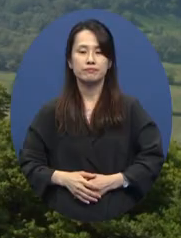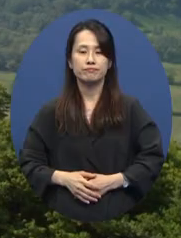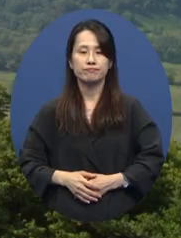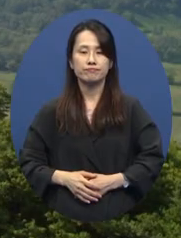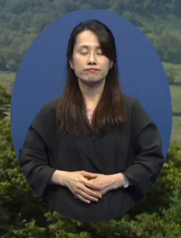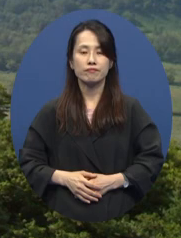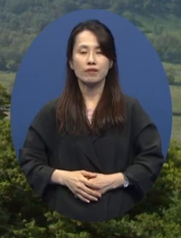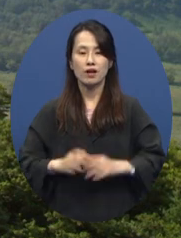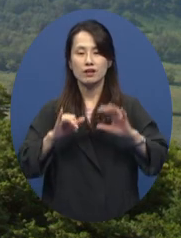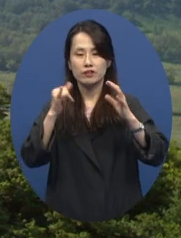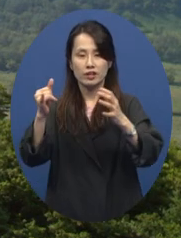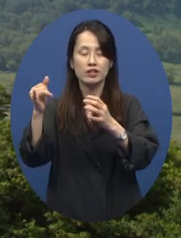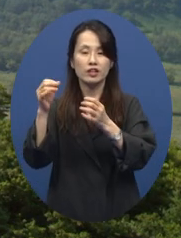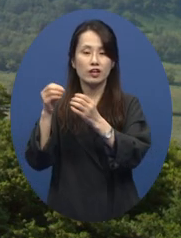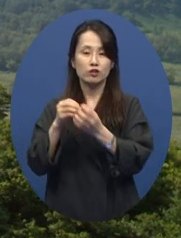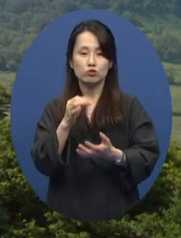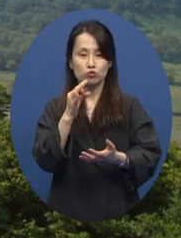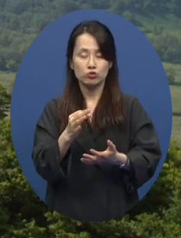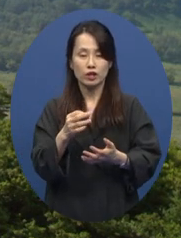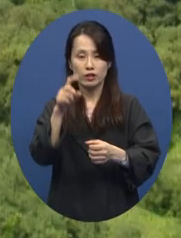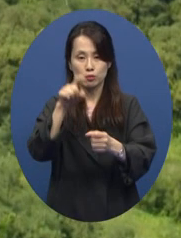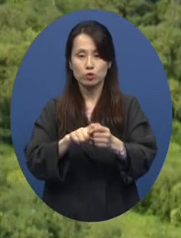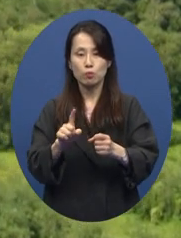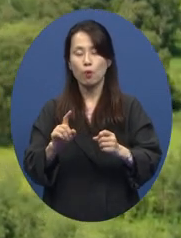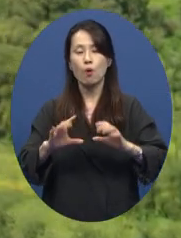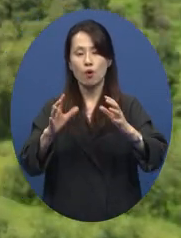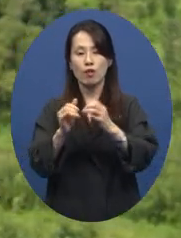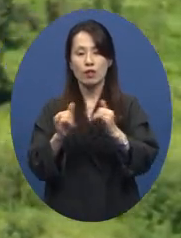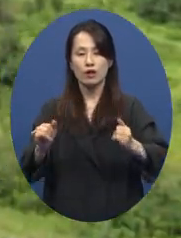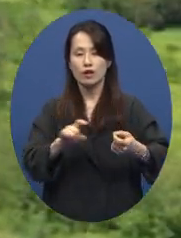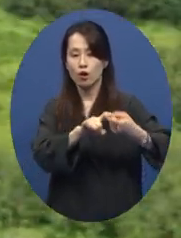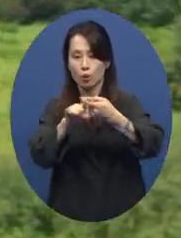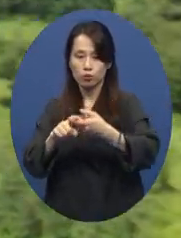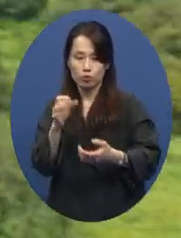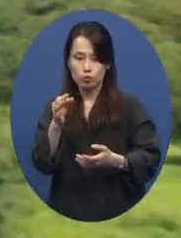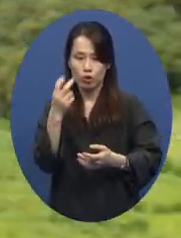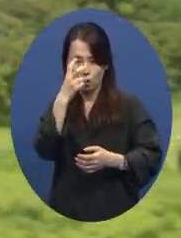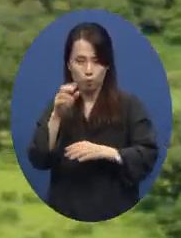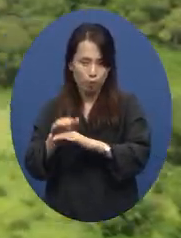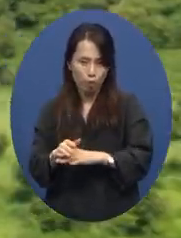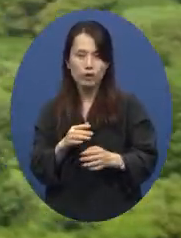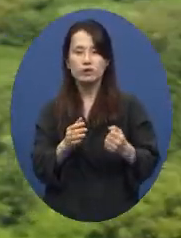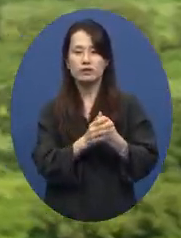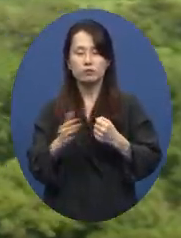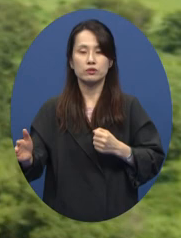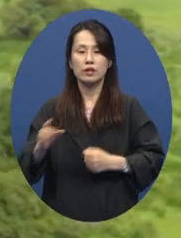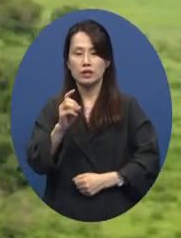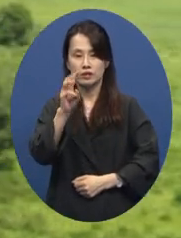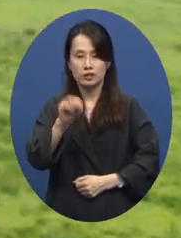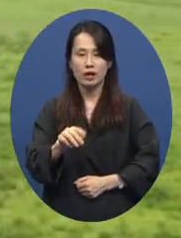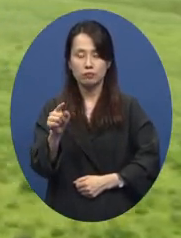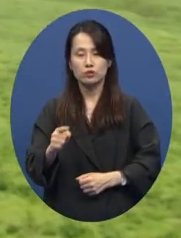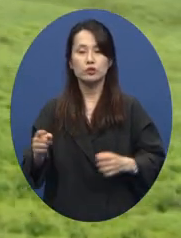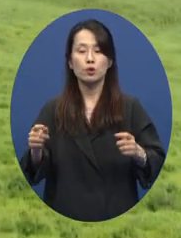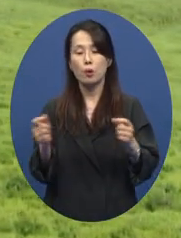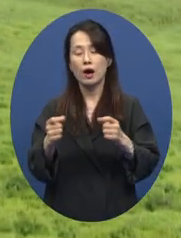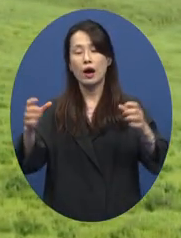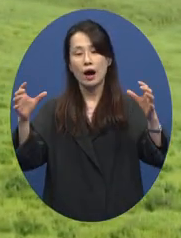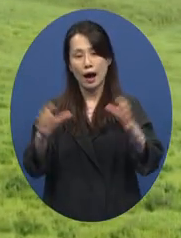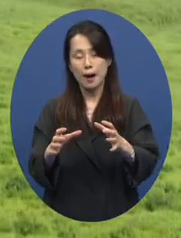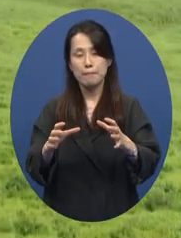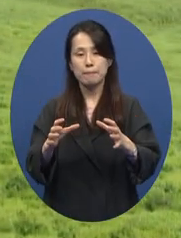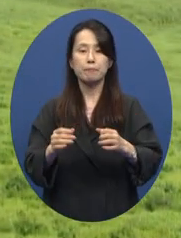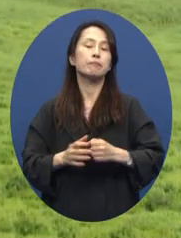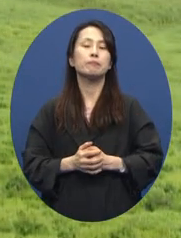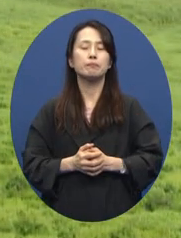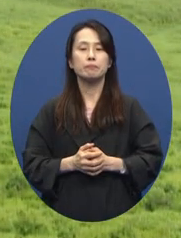같습니다. 유네스코 세계유산의 목적이 인류 공동의 유산을 보존하는 것인 만큼 DMZ와 향로봉, 건봉산 천연보호구역